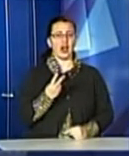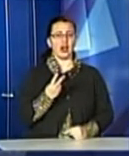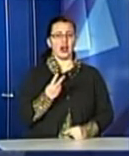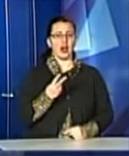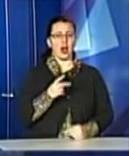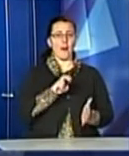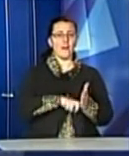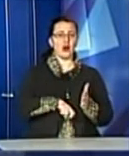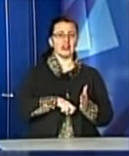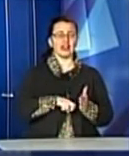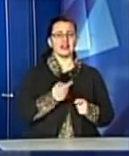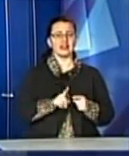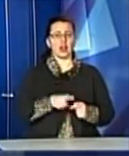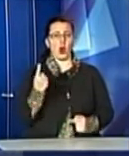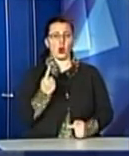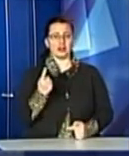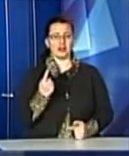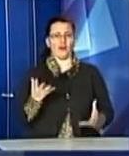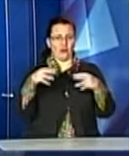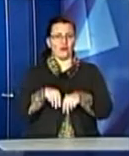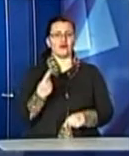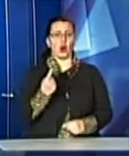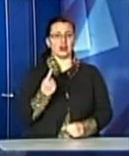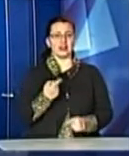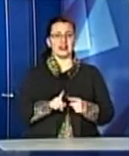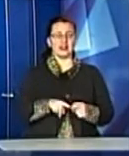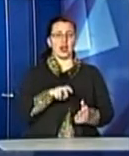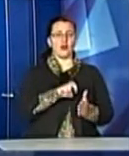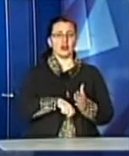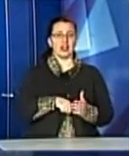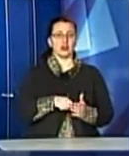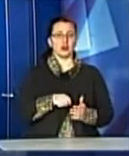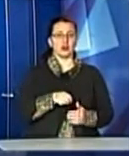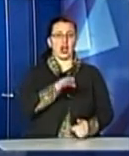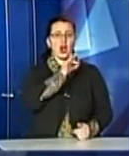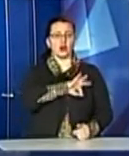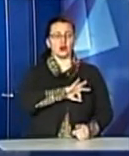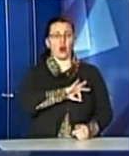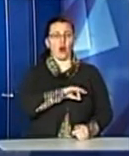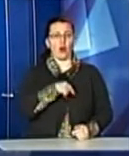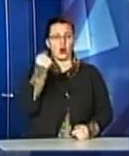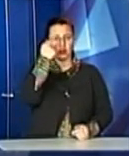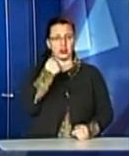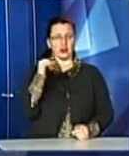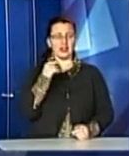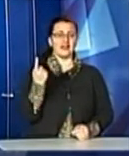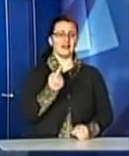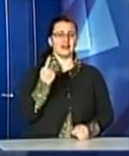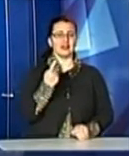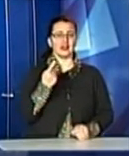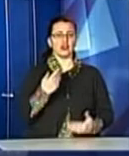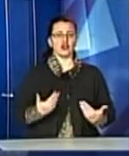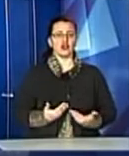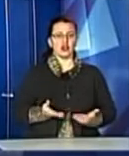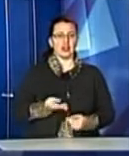два податки. Це один. Це податок на доходи фізичних осіб і єдиний соціальний внесок. І